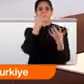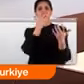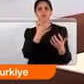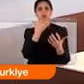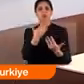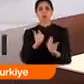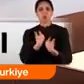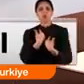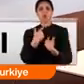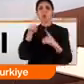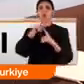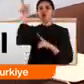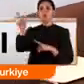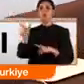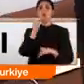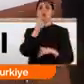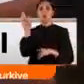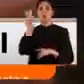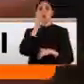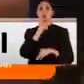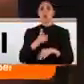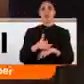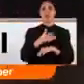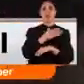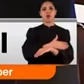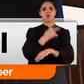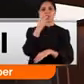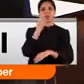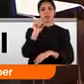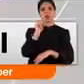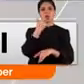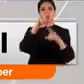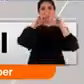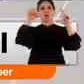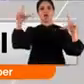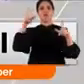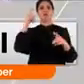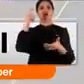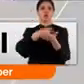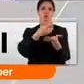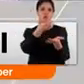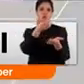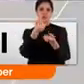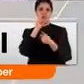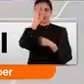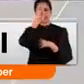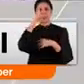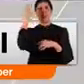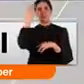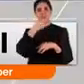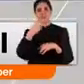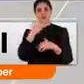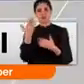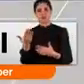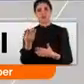Toplusoy yaklaşık 20 yıl öncesinde iki çok değerli tabloyu satın aldı. İstanbul resmi Veci Bereketoğlu'nun.